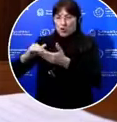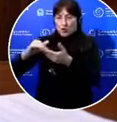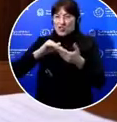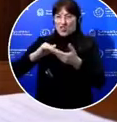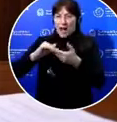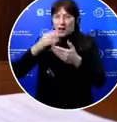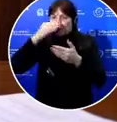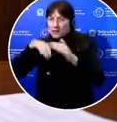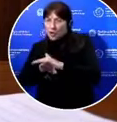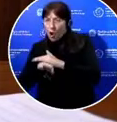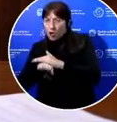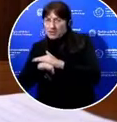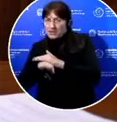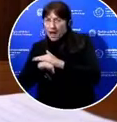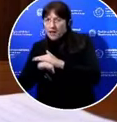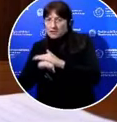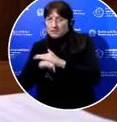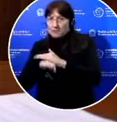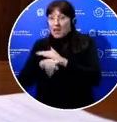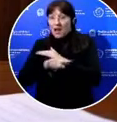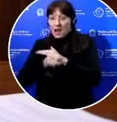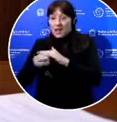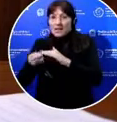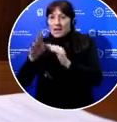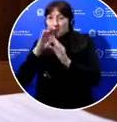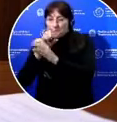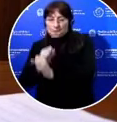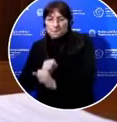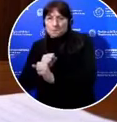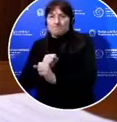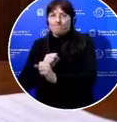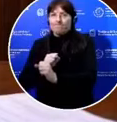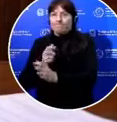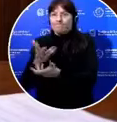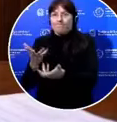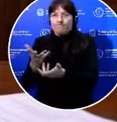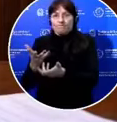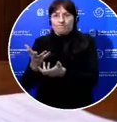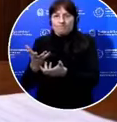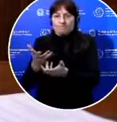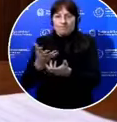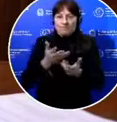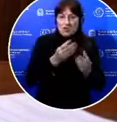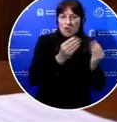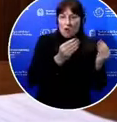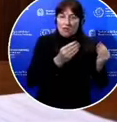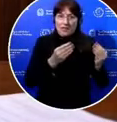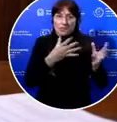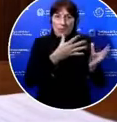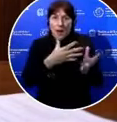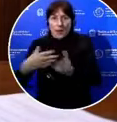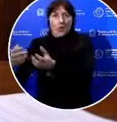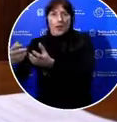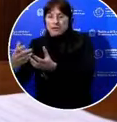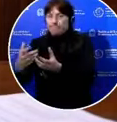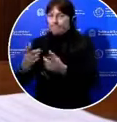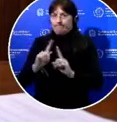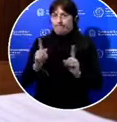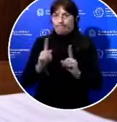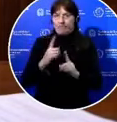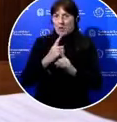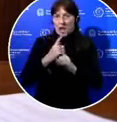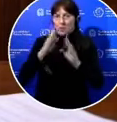oscura in cui sicuramente non possiamo in nessuna maniera neanche pensare di lasciare i nostri ragazzi. Vi è quindi